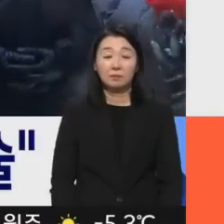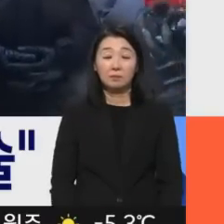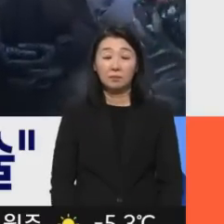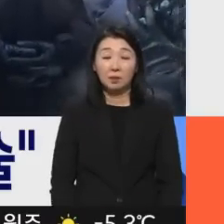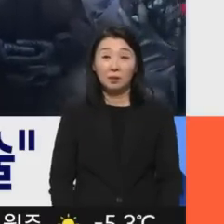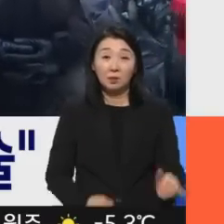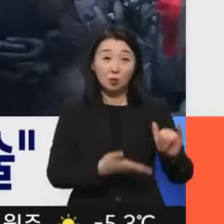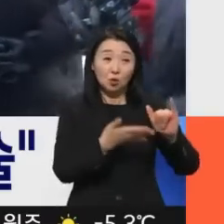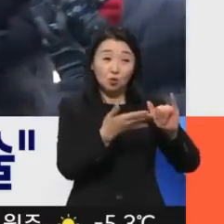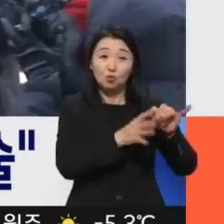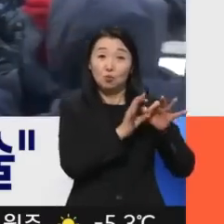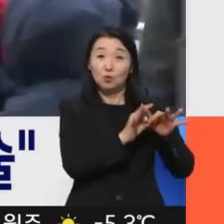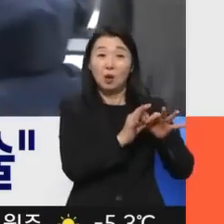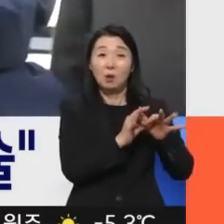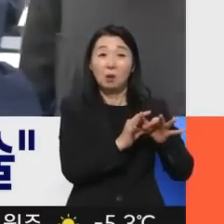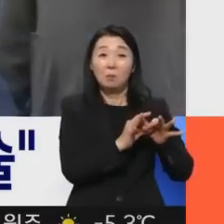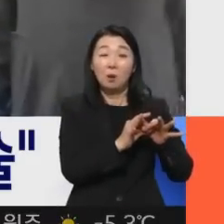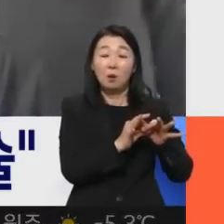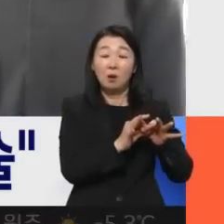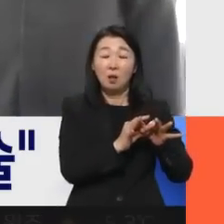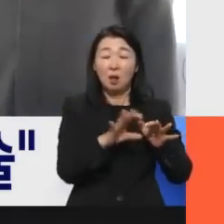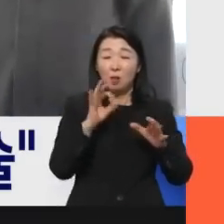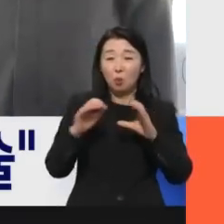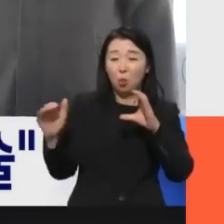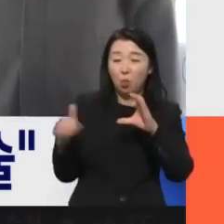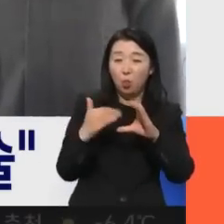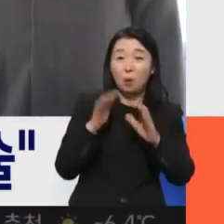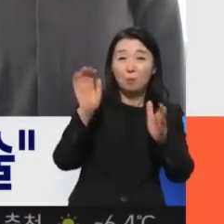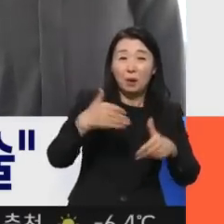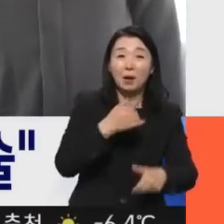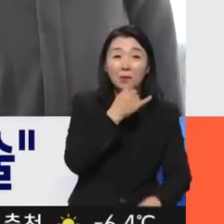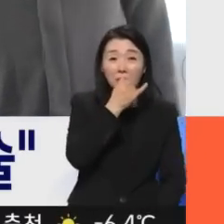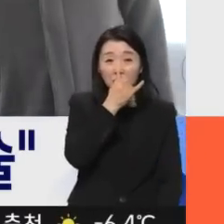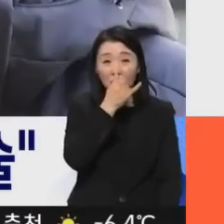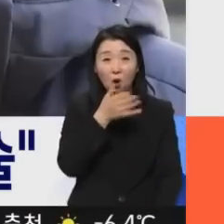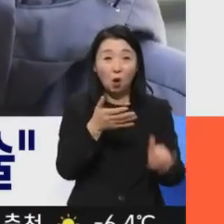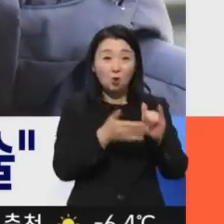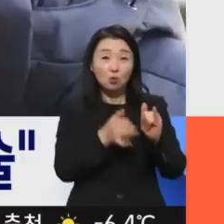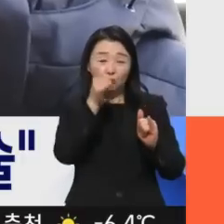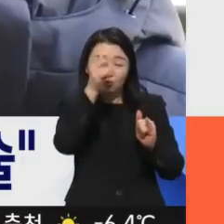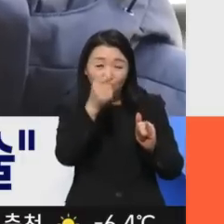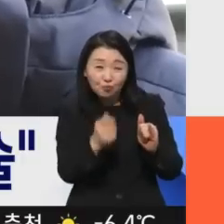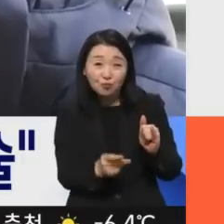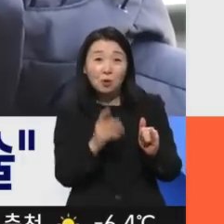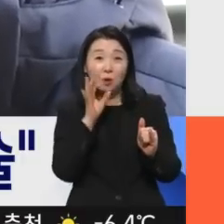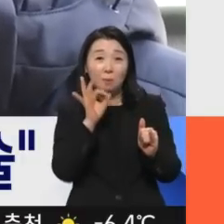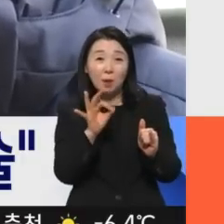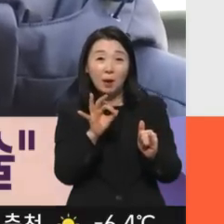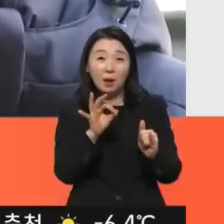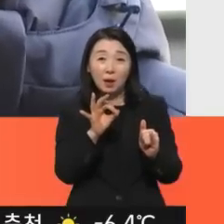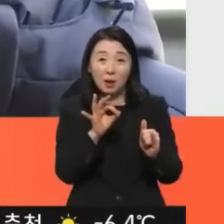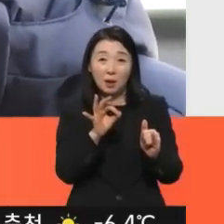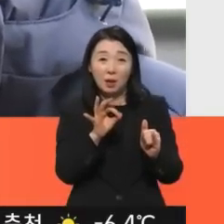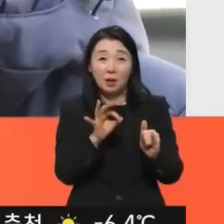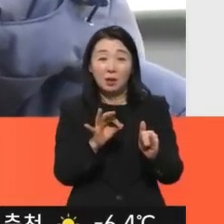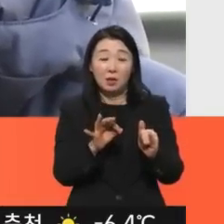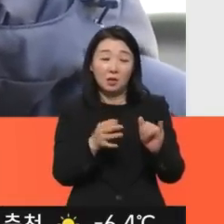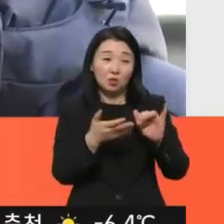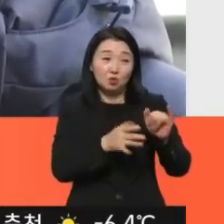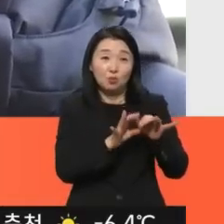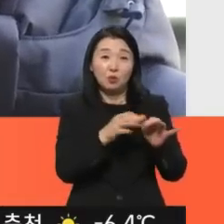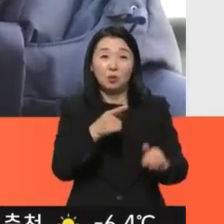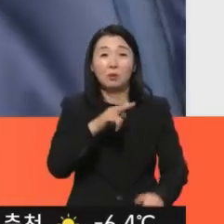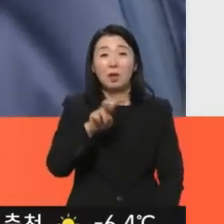그 사이 더탐사는 슈퍼챗으로 많은 돈을 벌어들인 것으로 나타났습니다. 유튜브 순위 검색 사이트 플레이보드를 보면 더탐사는